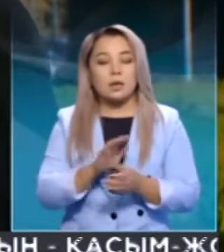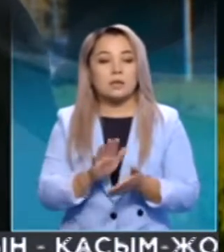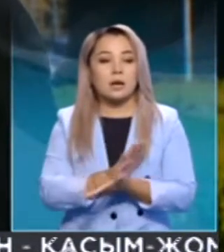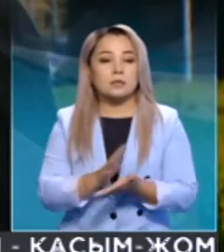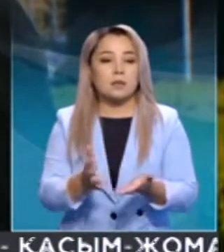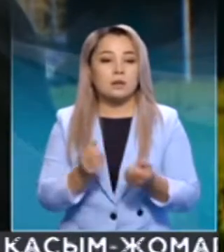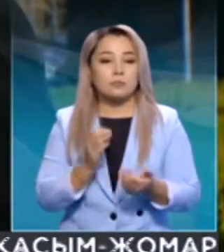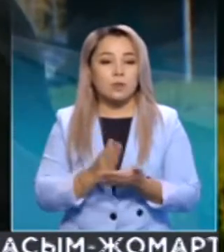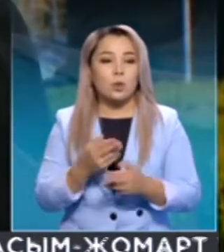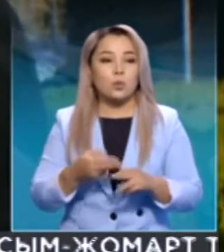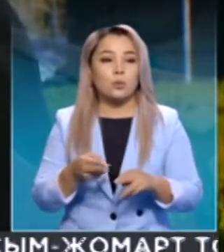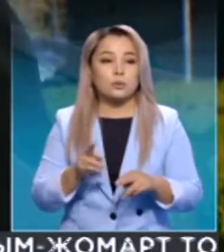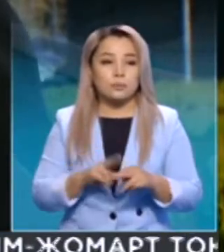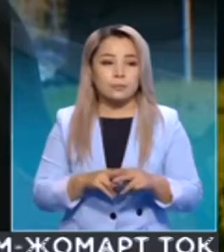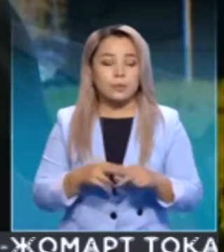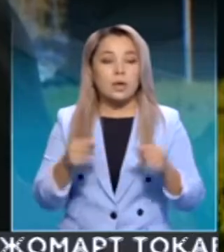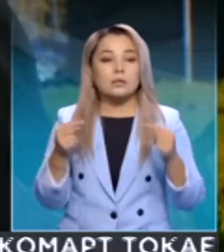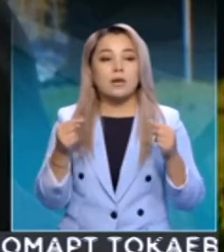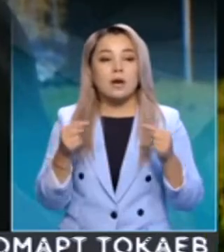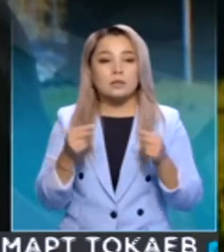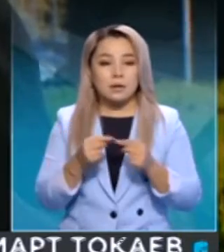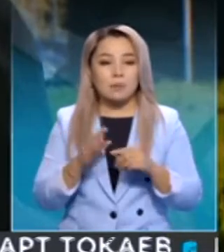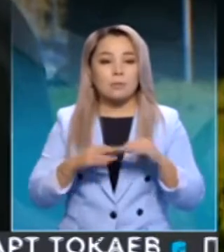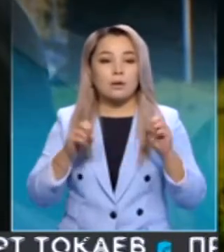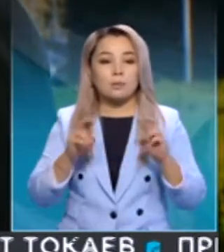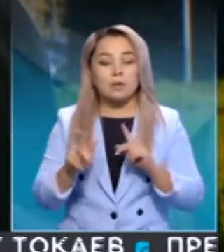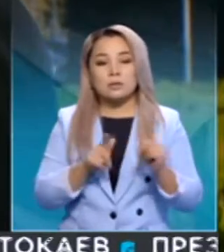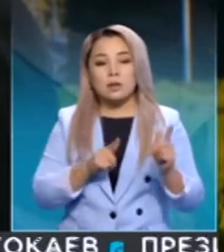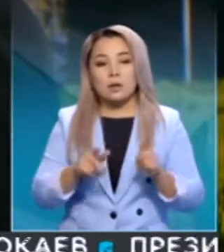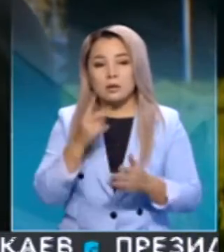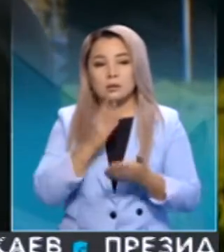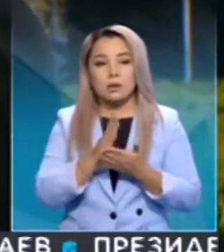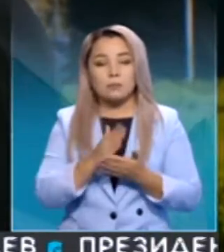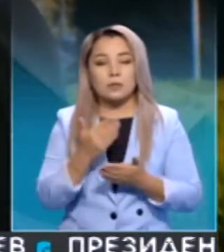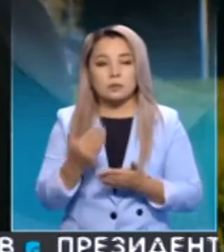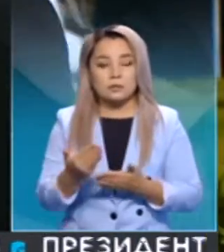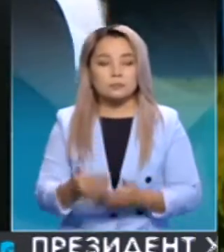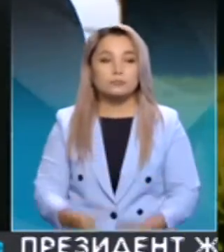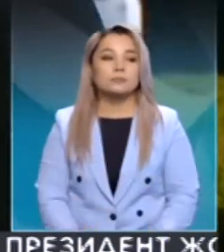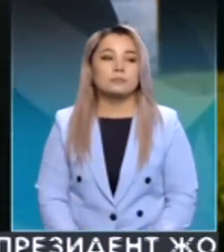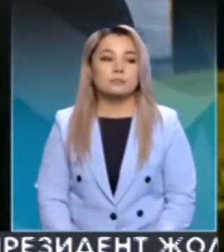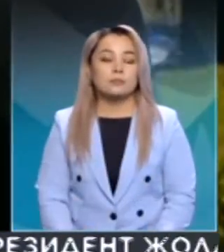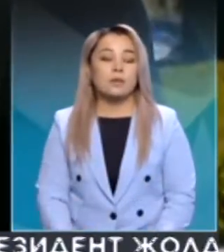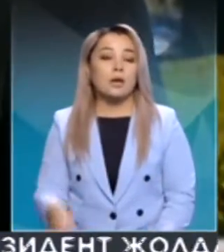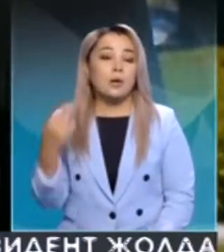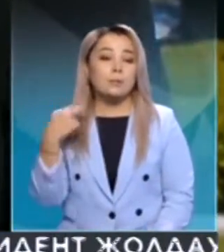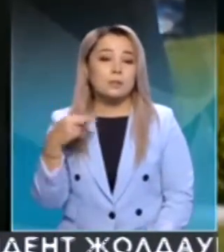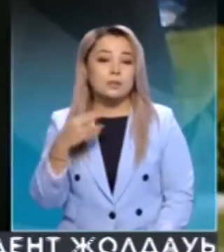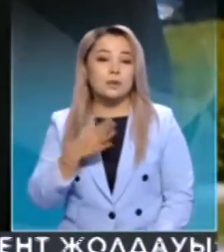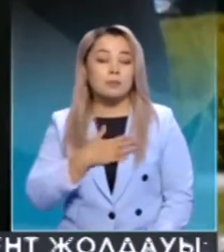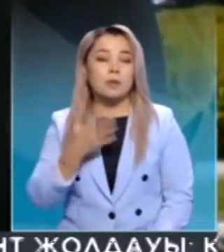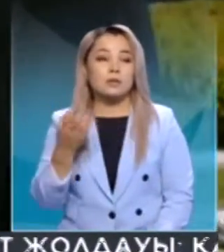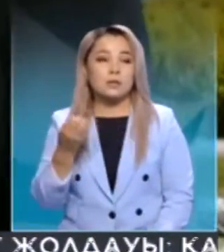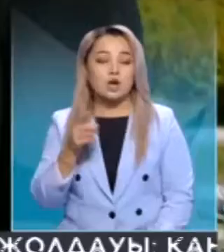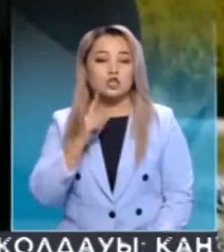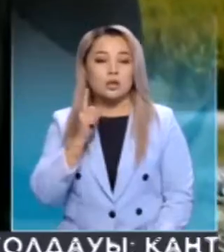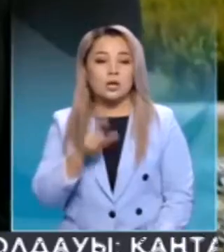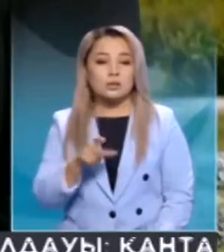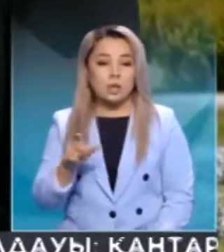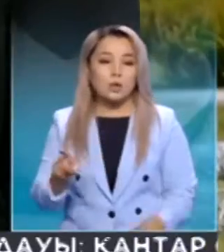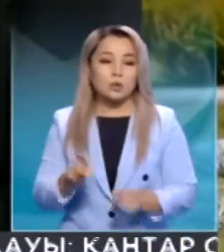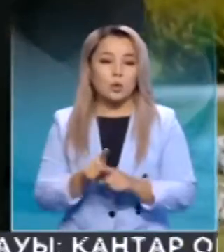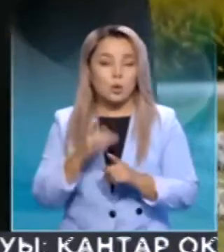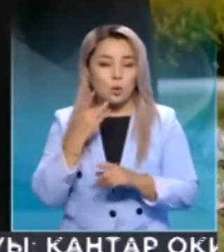алса, ол нақты маман болып дайындалады. Жақсы. Енді президентіміз тағы осы жастарды